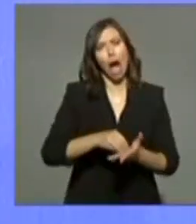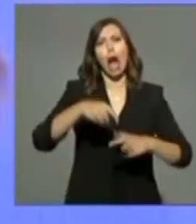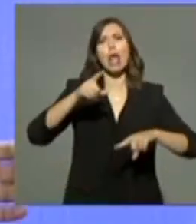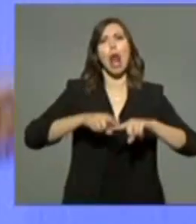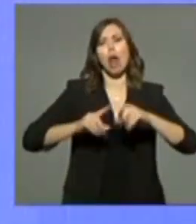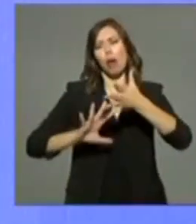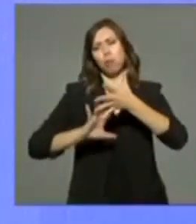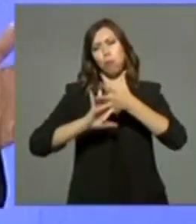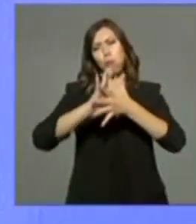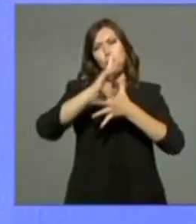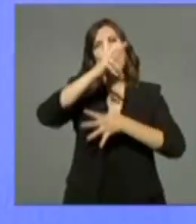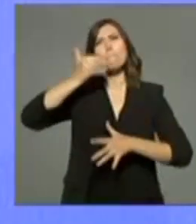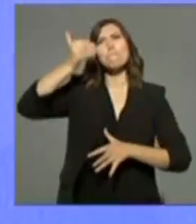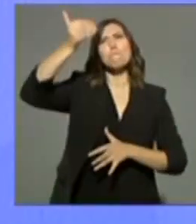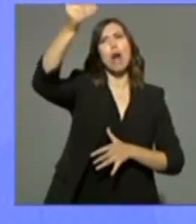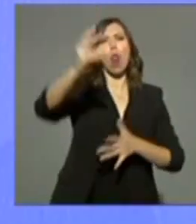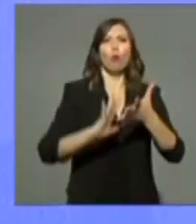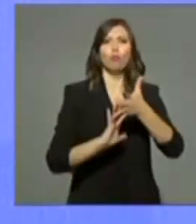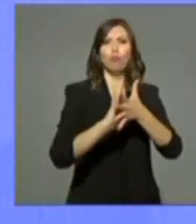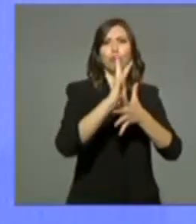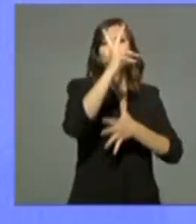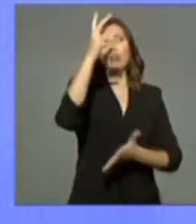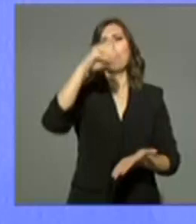μέλλον ανάπτυξης και προόδου.